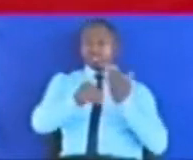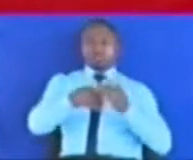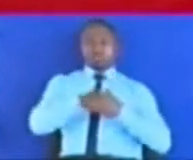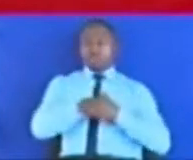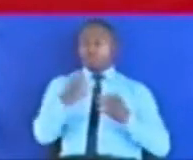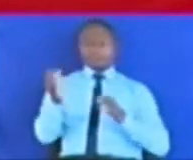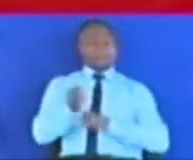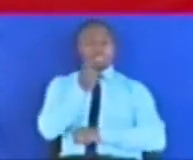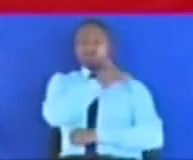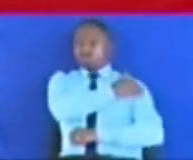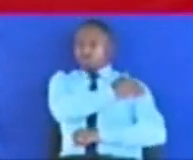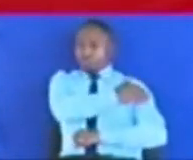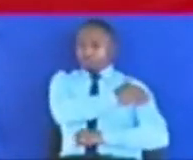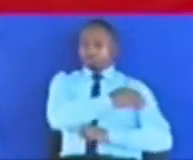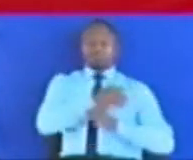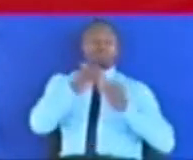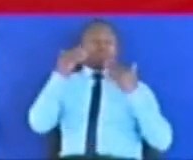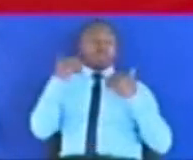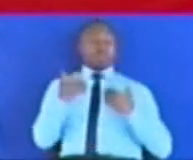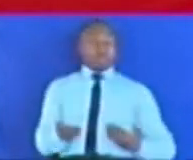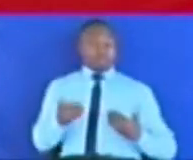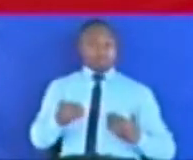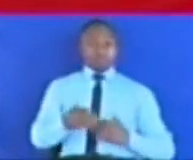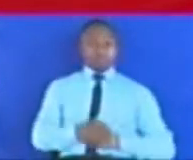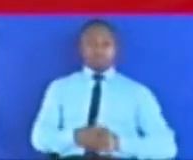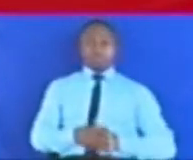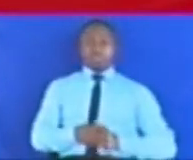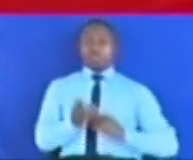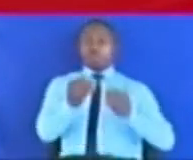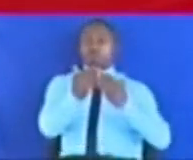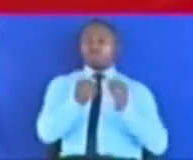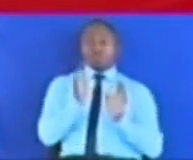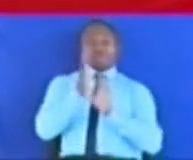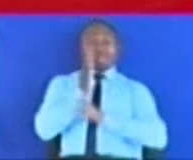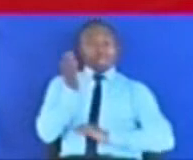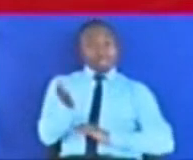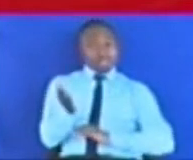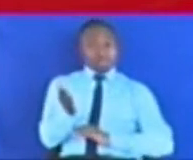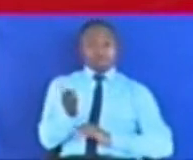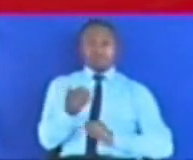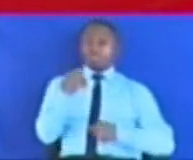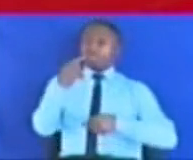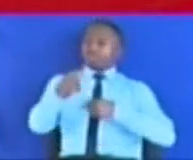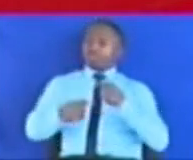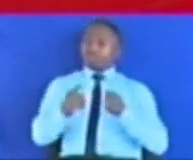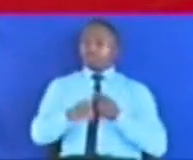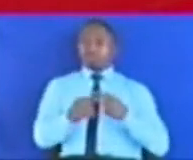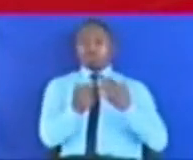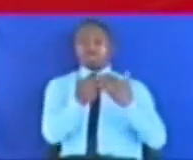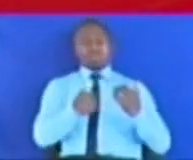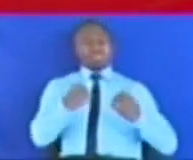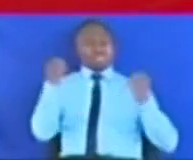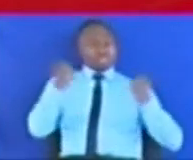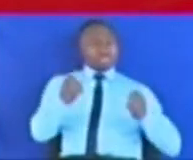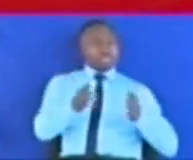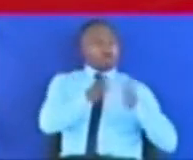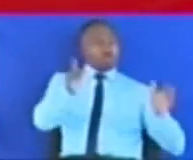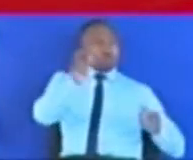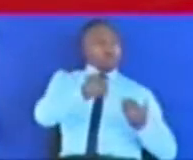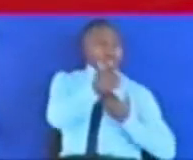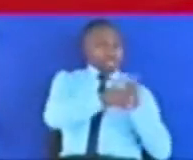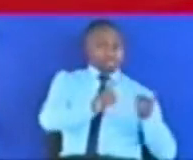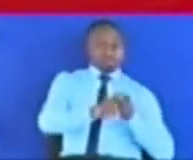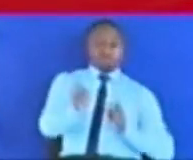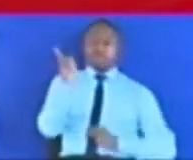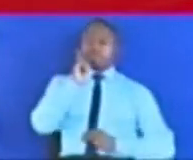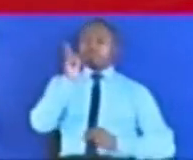hiyo. Sasa kutokana na hii hali inaendelea kusababisha adha kubwa sana kwa wananchi wetu. Akina